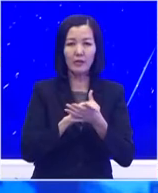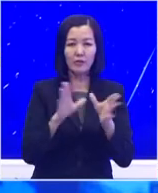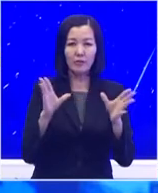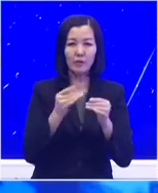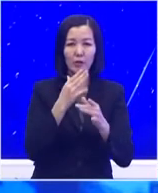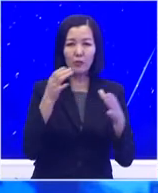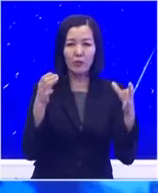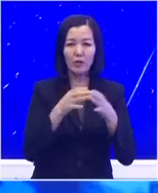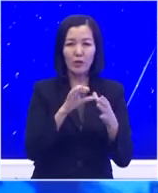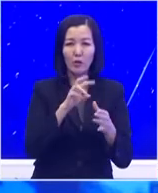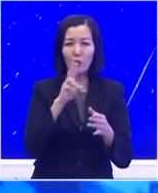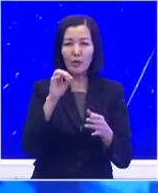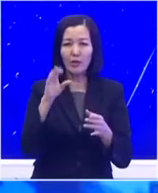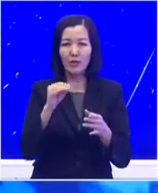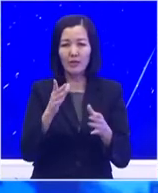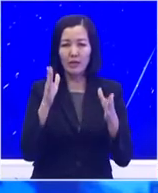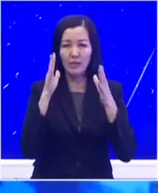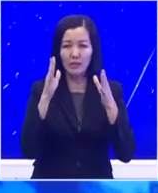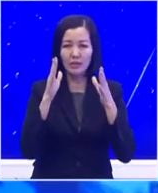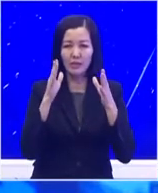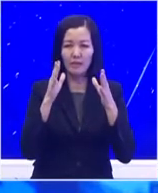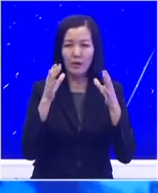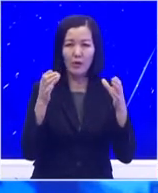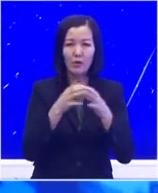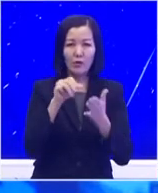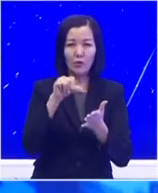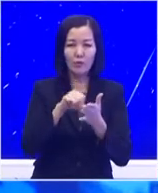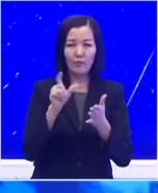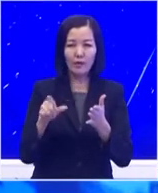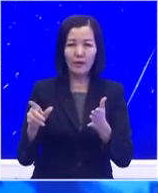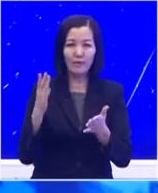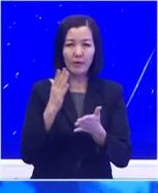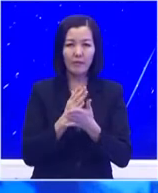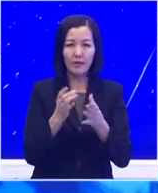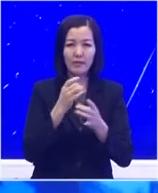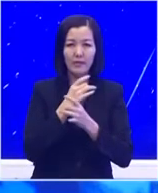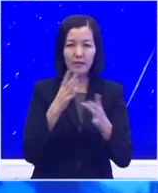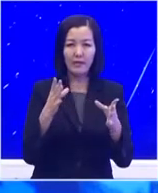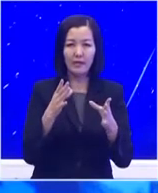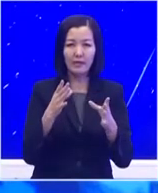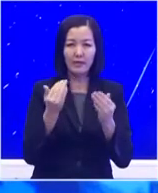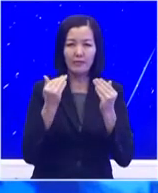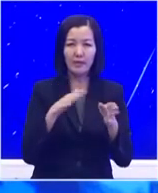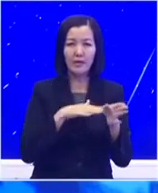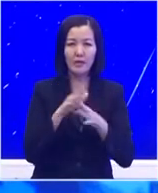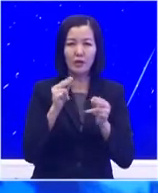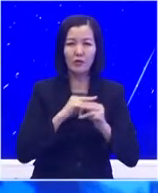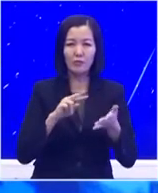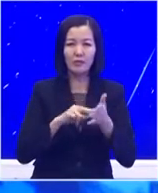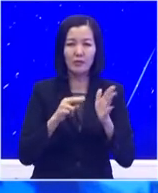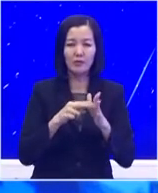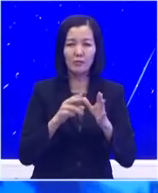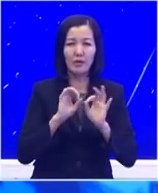ұйымы және ЮНЕСКО, Ислам ынтымақтастық ұйым өкілдері де бар. Салтанатты шарада мерекелік дата аясында биыл атқарылар жұмыс жоспары